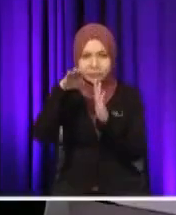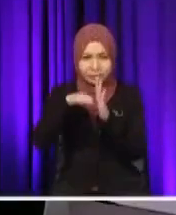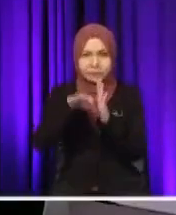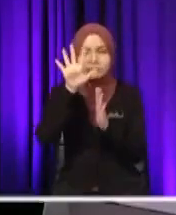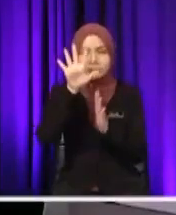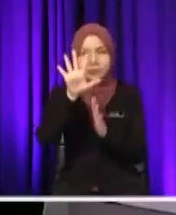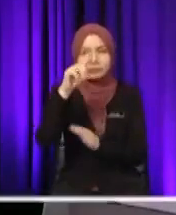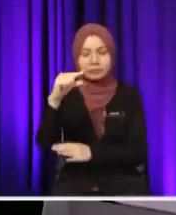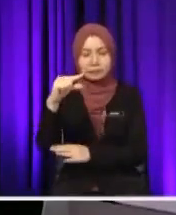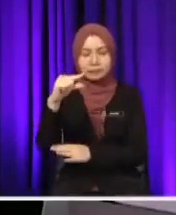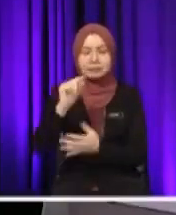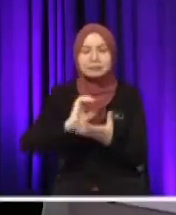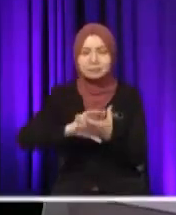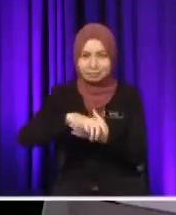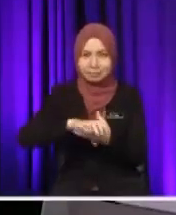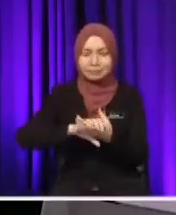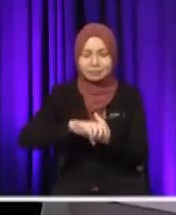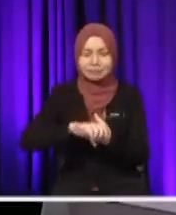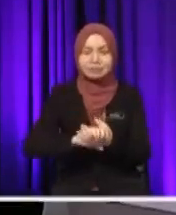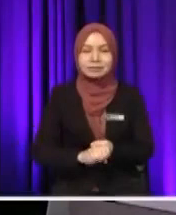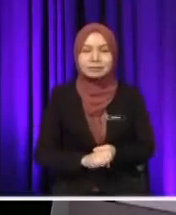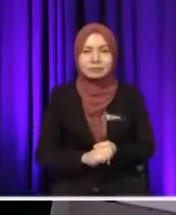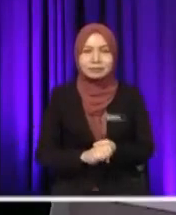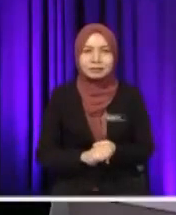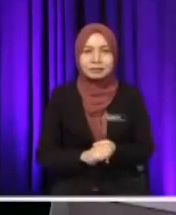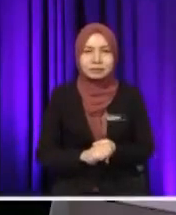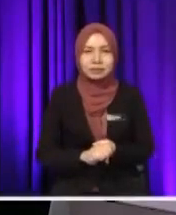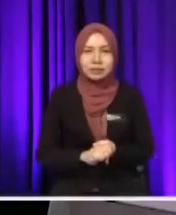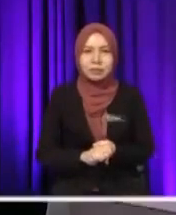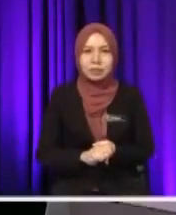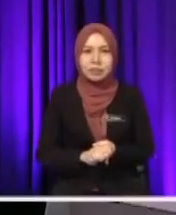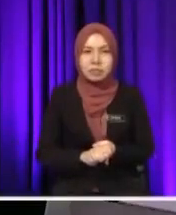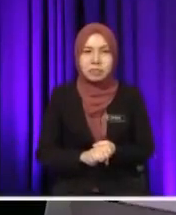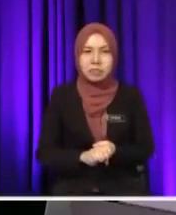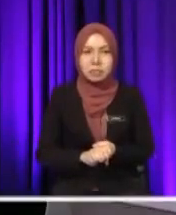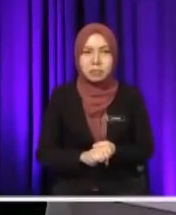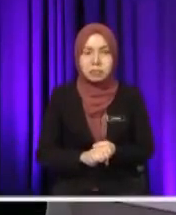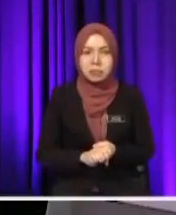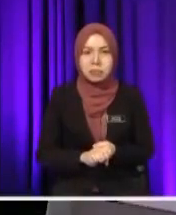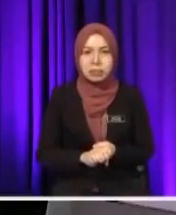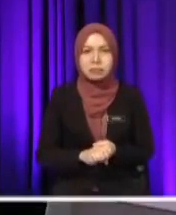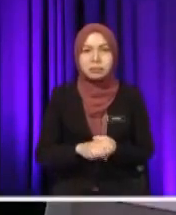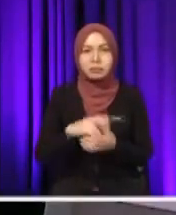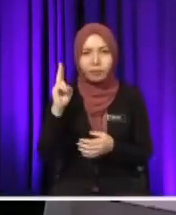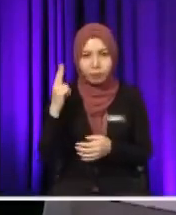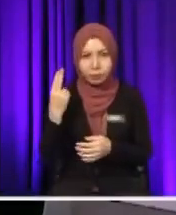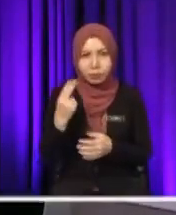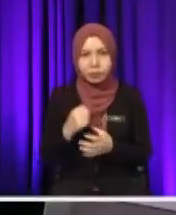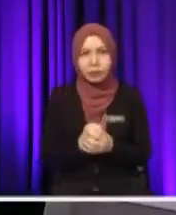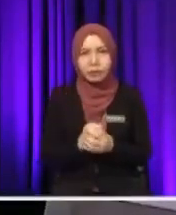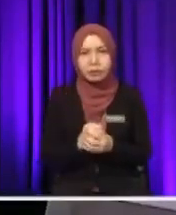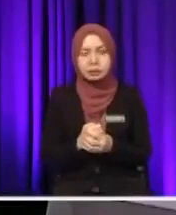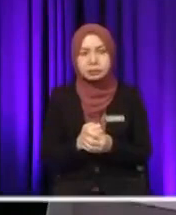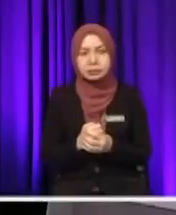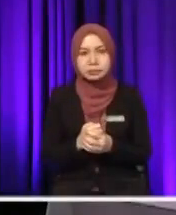dalam kuantiti 50 cm padu netral hidroksida. Okey. Hanya tak banyak kita